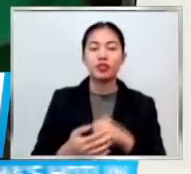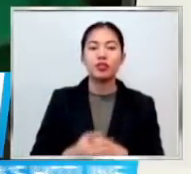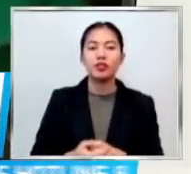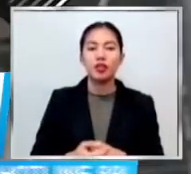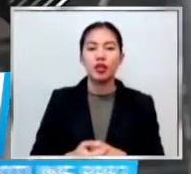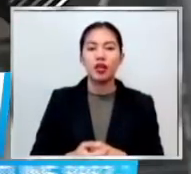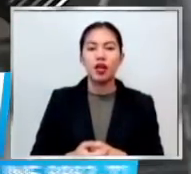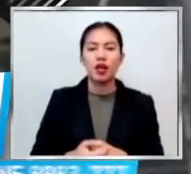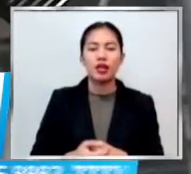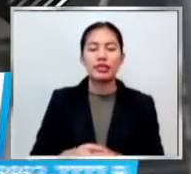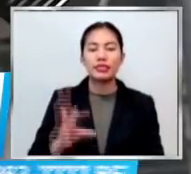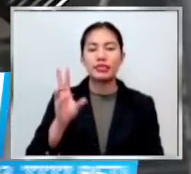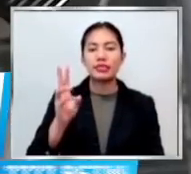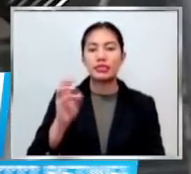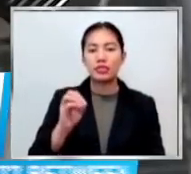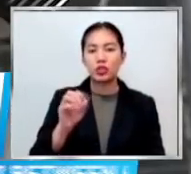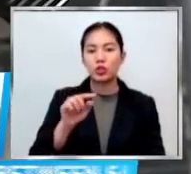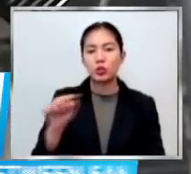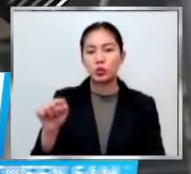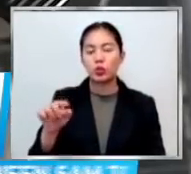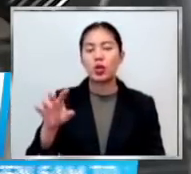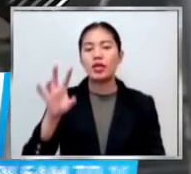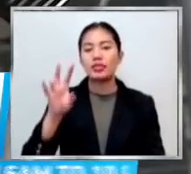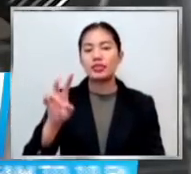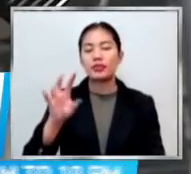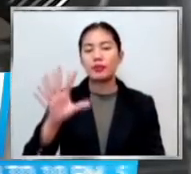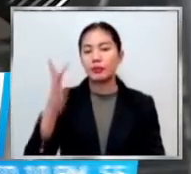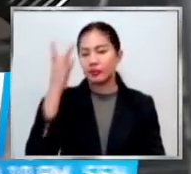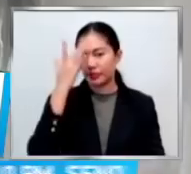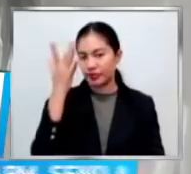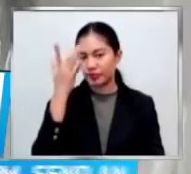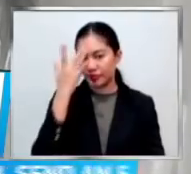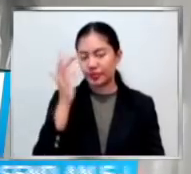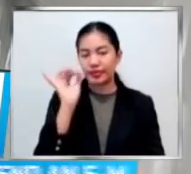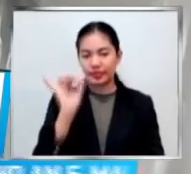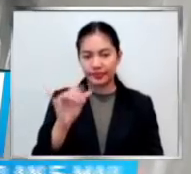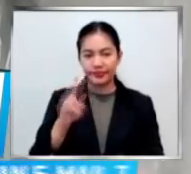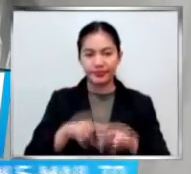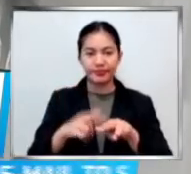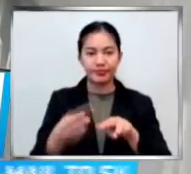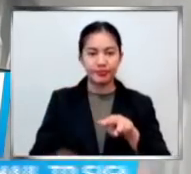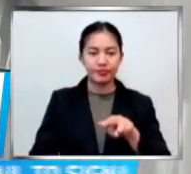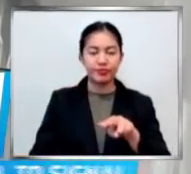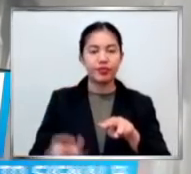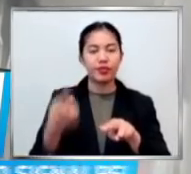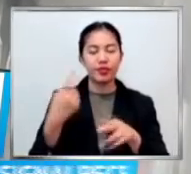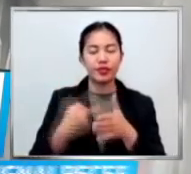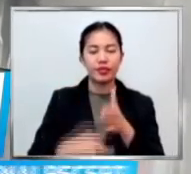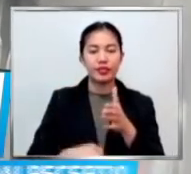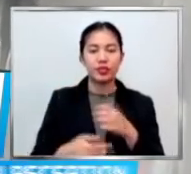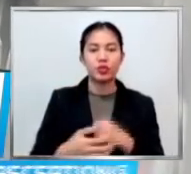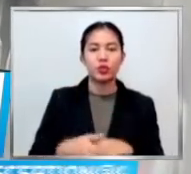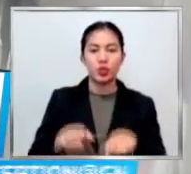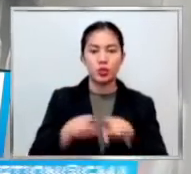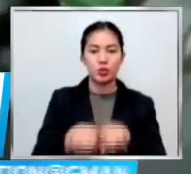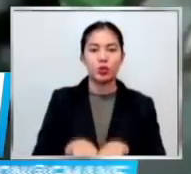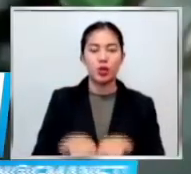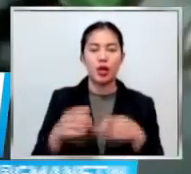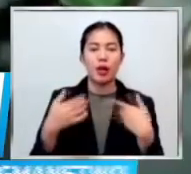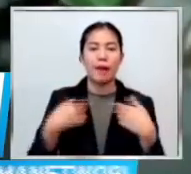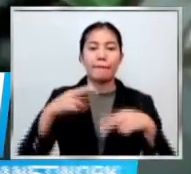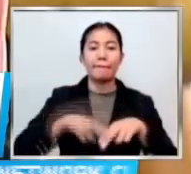60 hanggang 75 sentimo ang posibleng rollback sa kada litro ng diesel. May inaasahang ding big-time rollback na